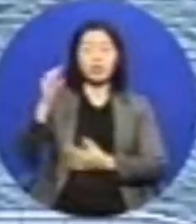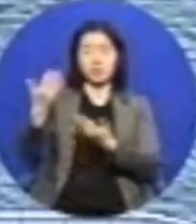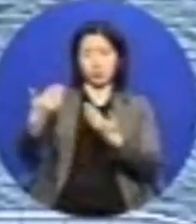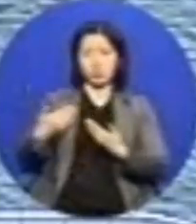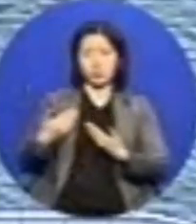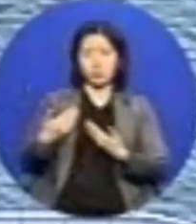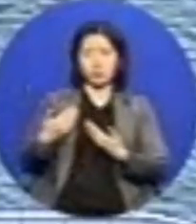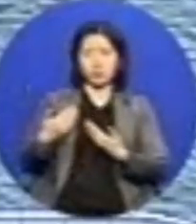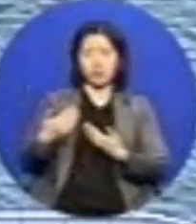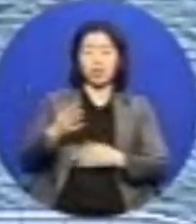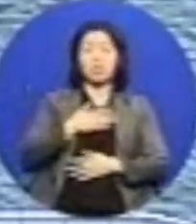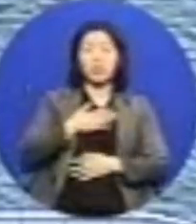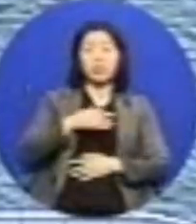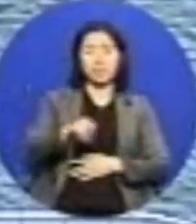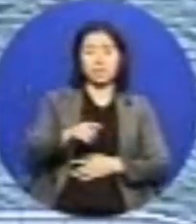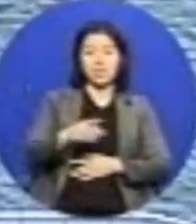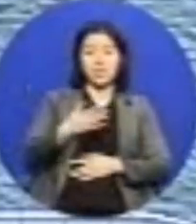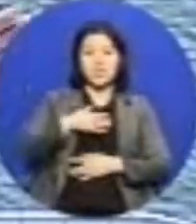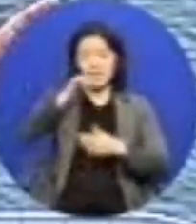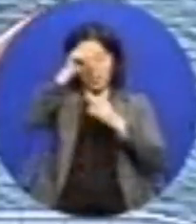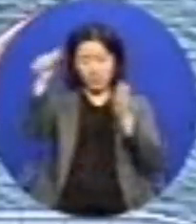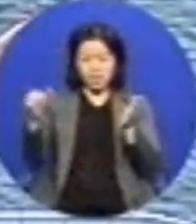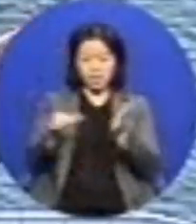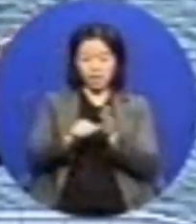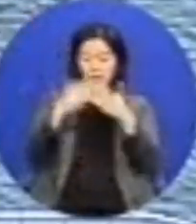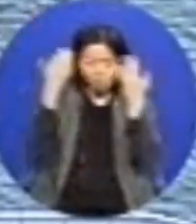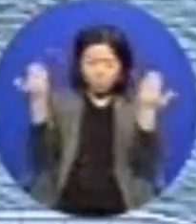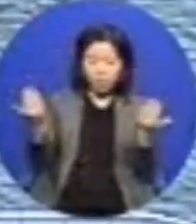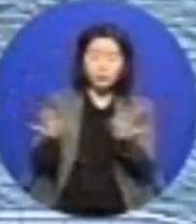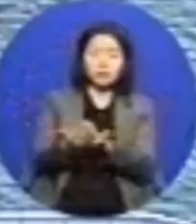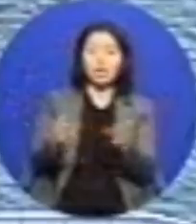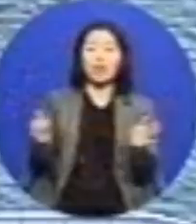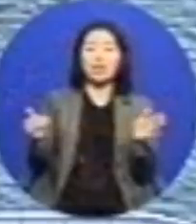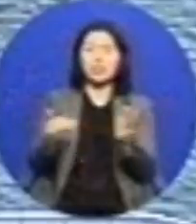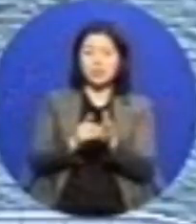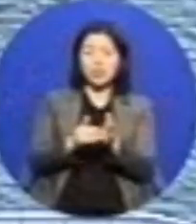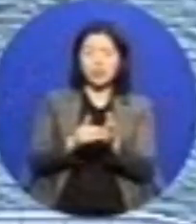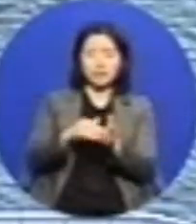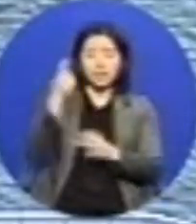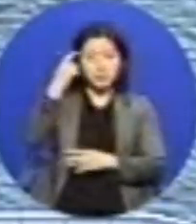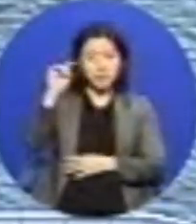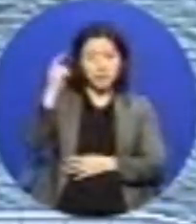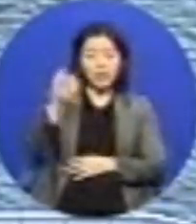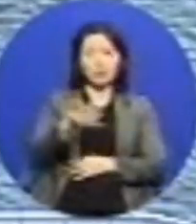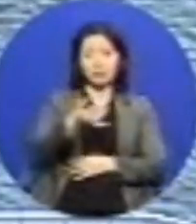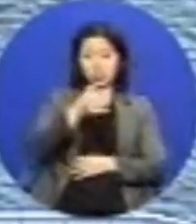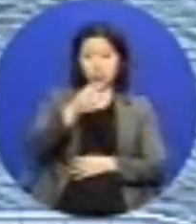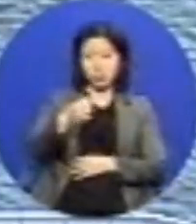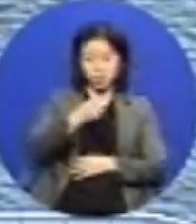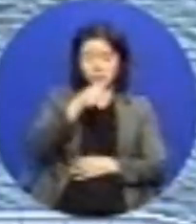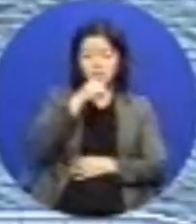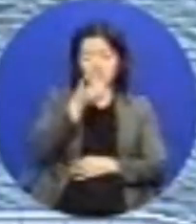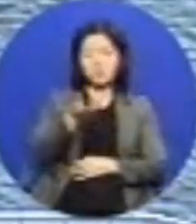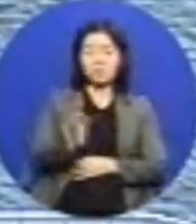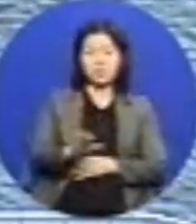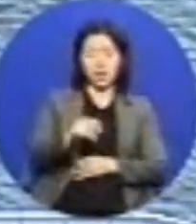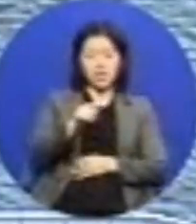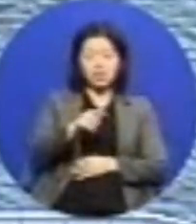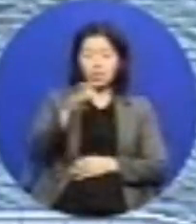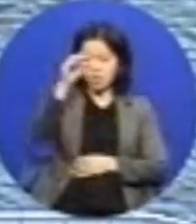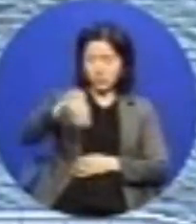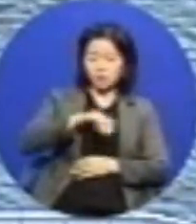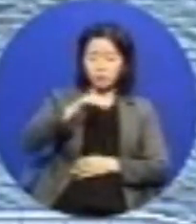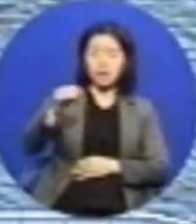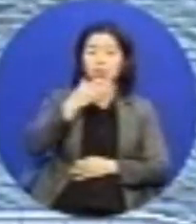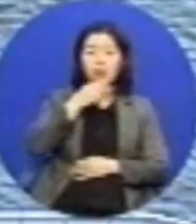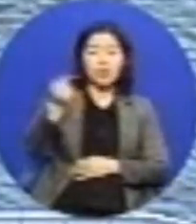저는 이것이 제 인생의 모든 게 끝나는 거 라는 생각까지도 했지만 그래도 이것이 십자가의 복음